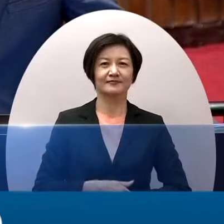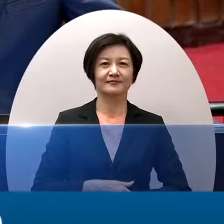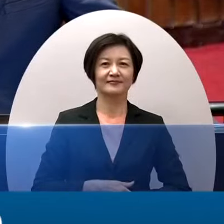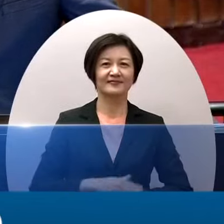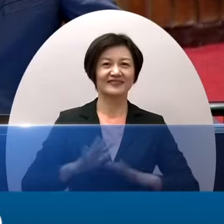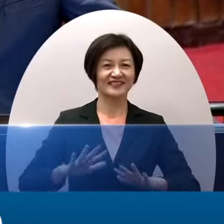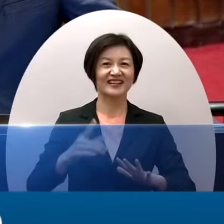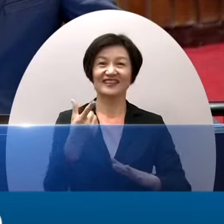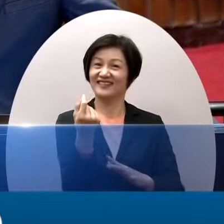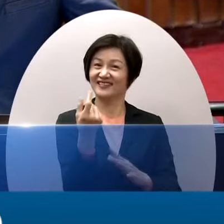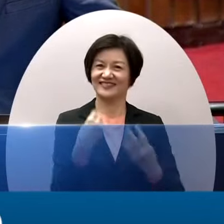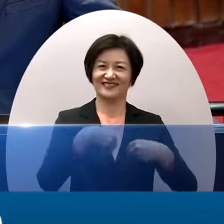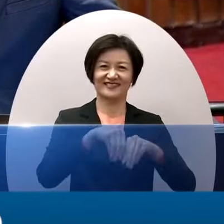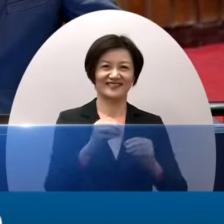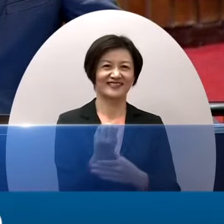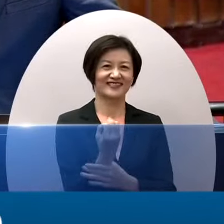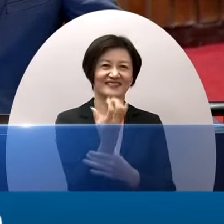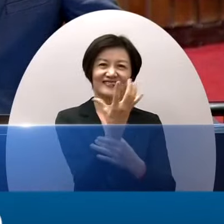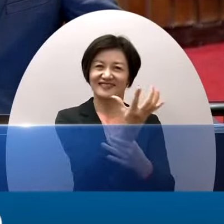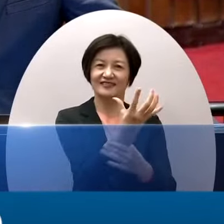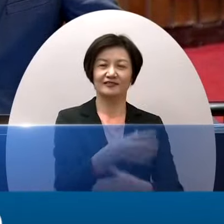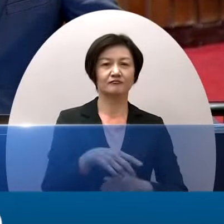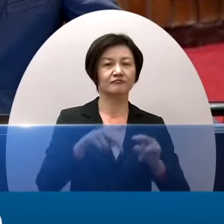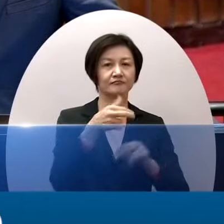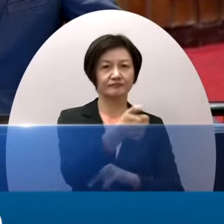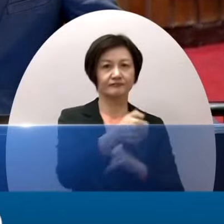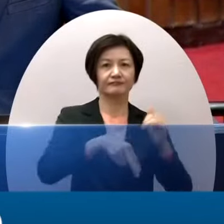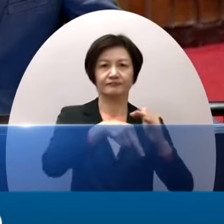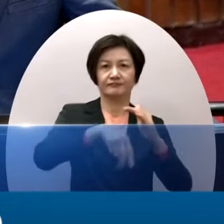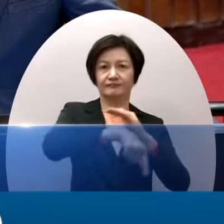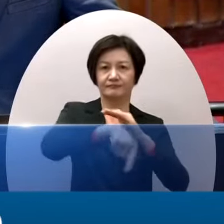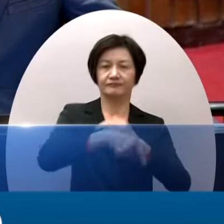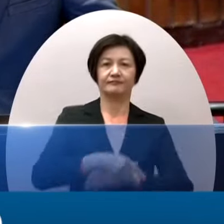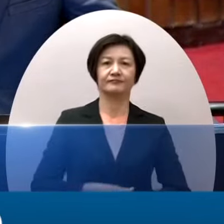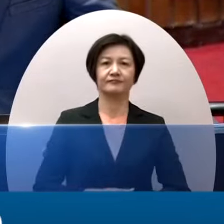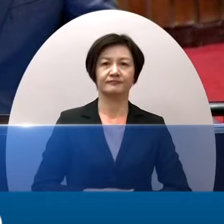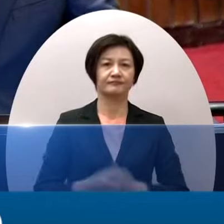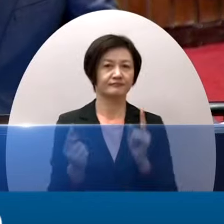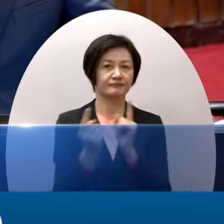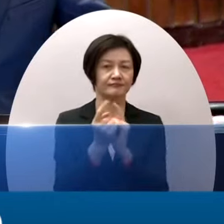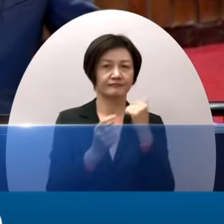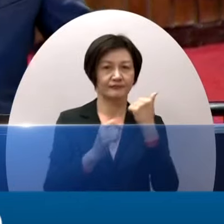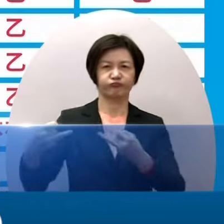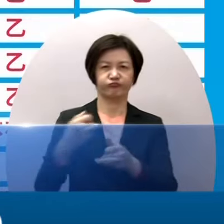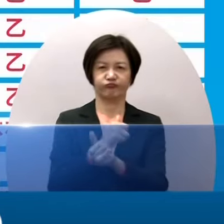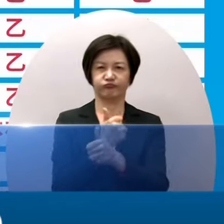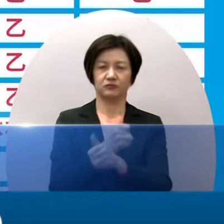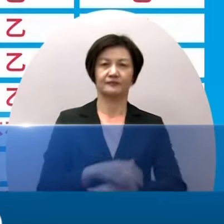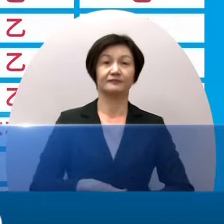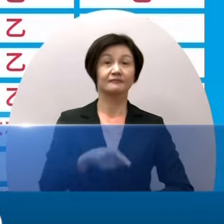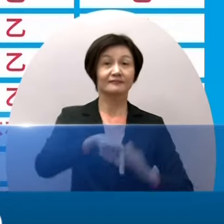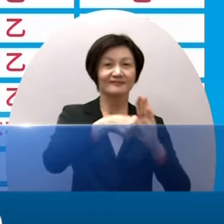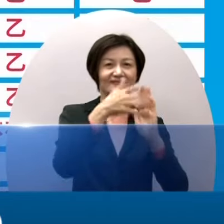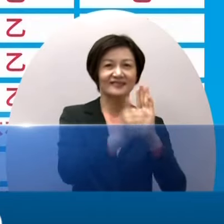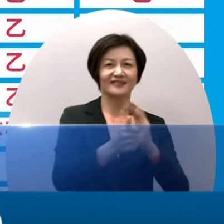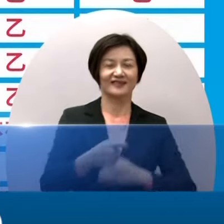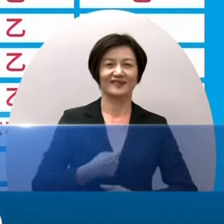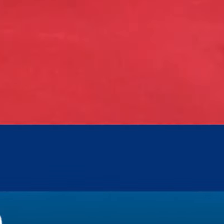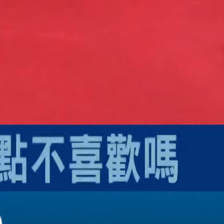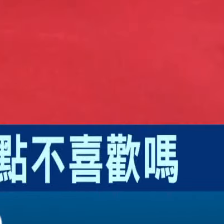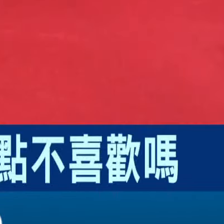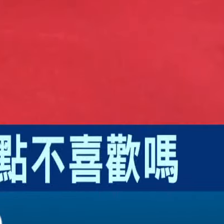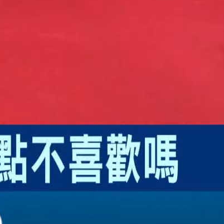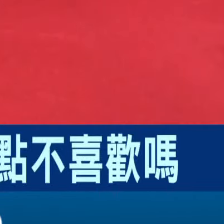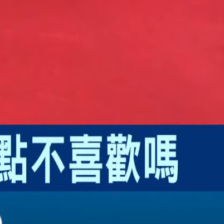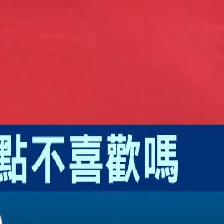现在也要送你一束花，感谢行政团队在这个期间对于性平三法的付出。院长，我也是你的这个粉丝